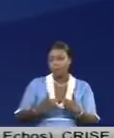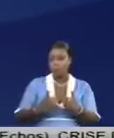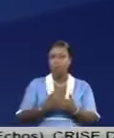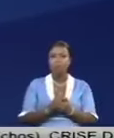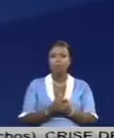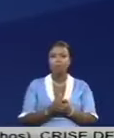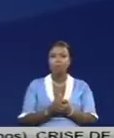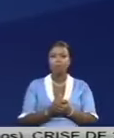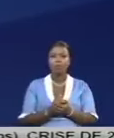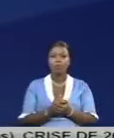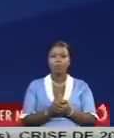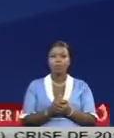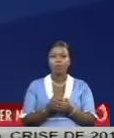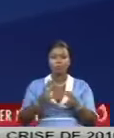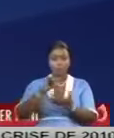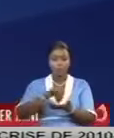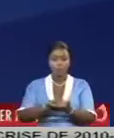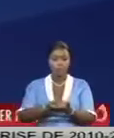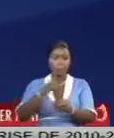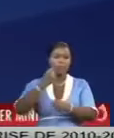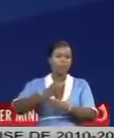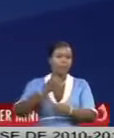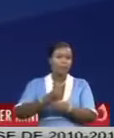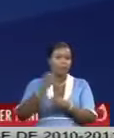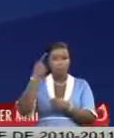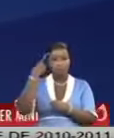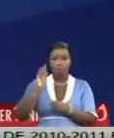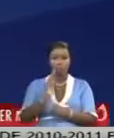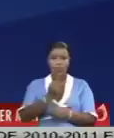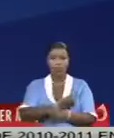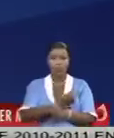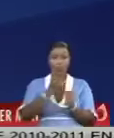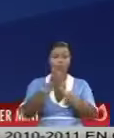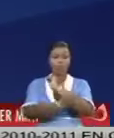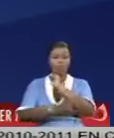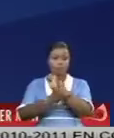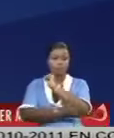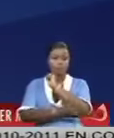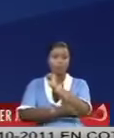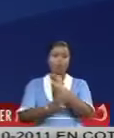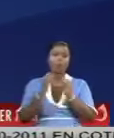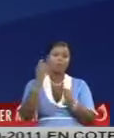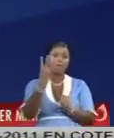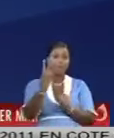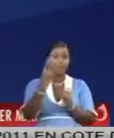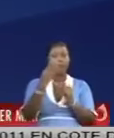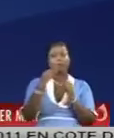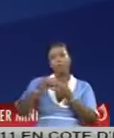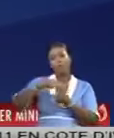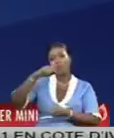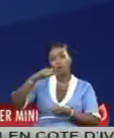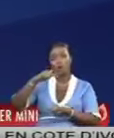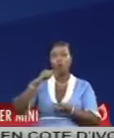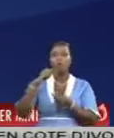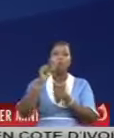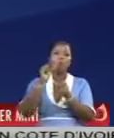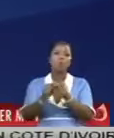découlé de ce travail pour notre pays pourrait se résumer en qure grands mots